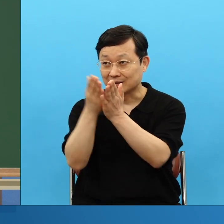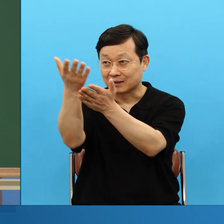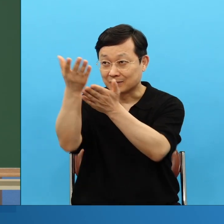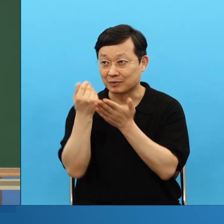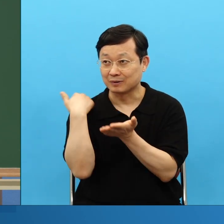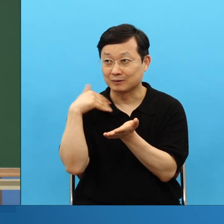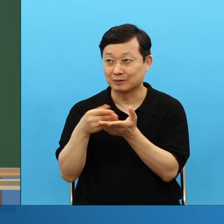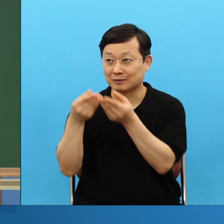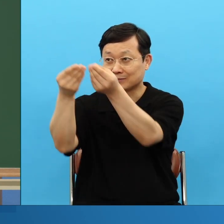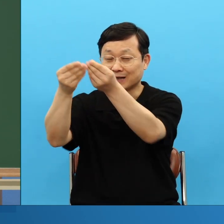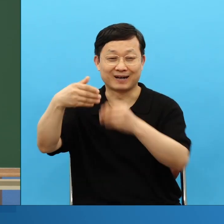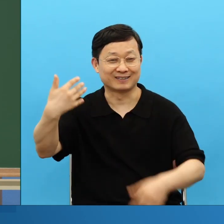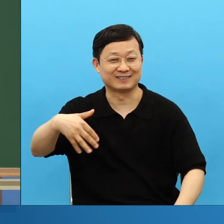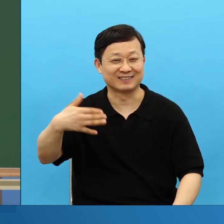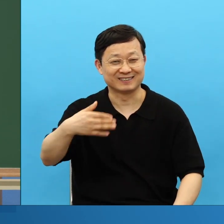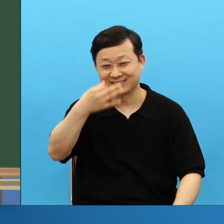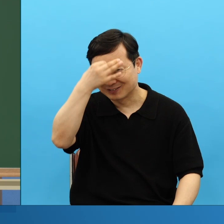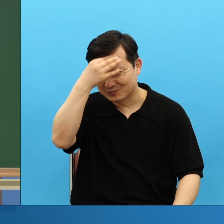못 드리고 있습니다.